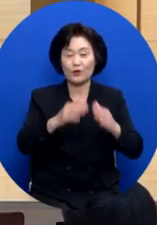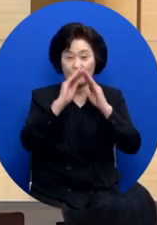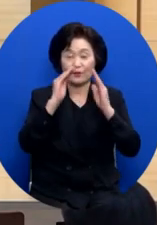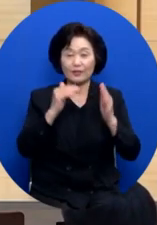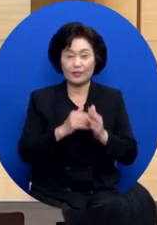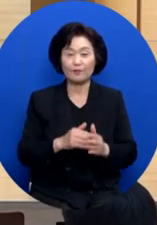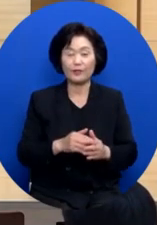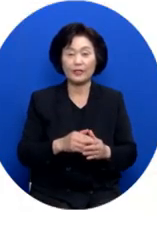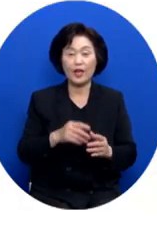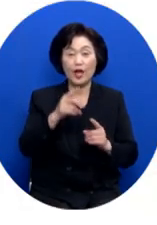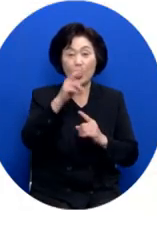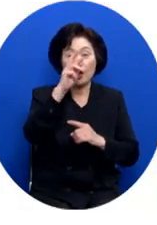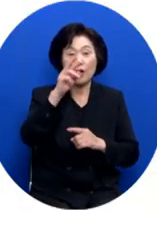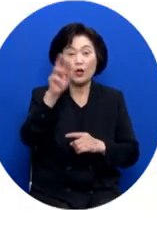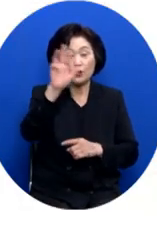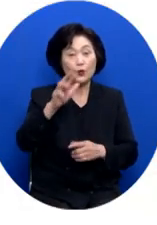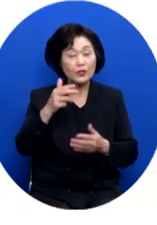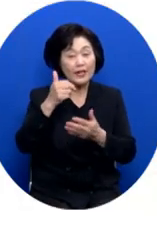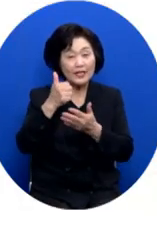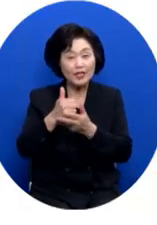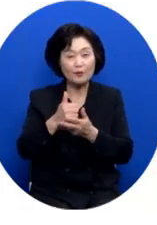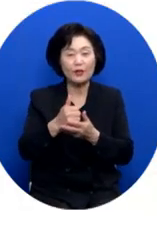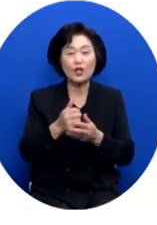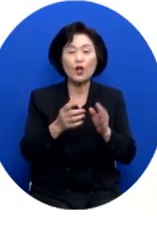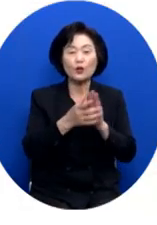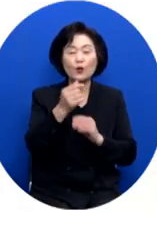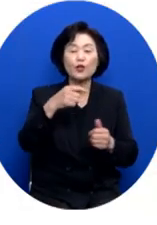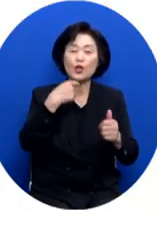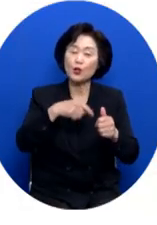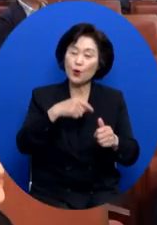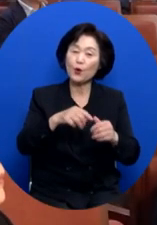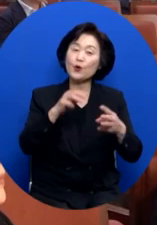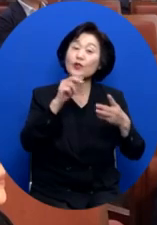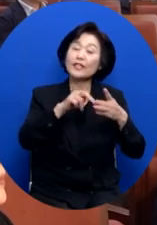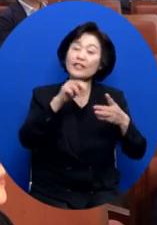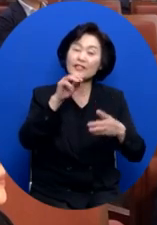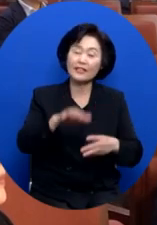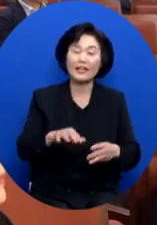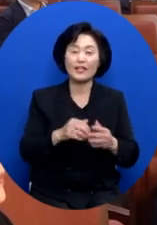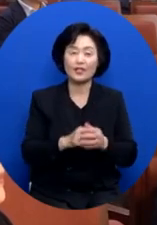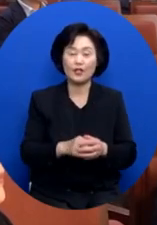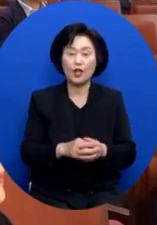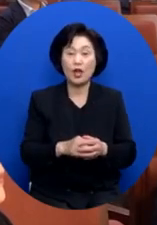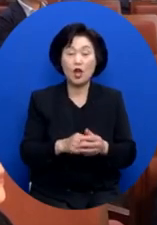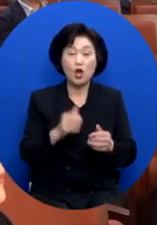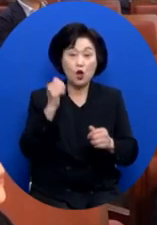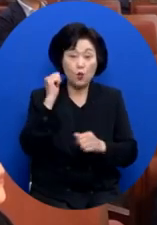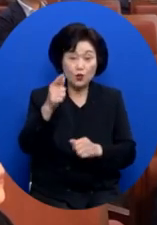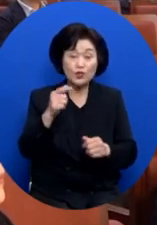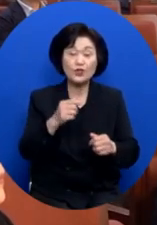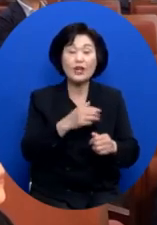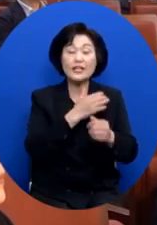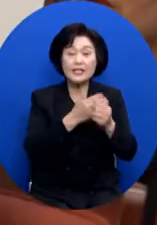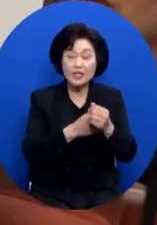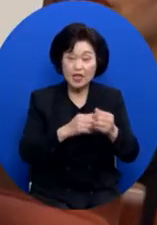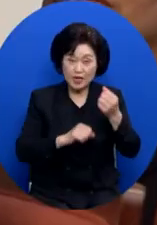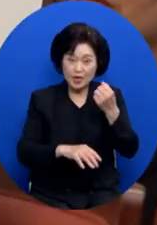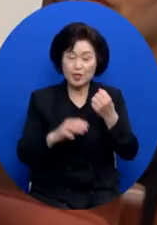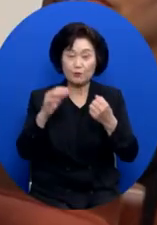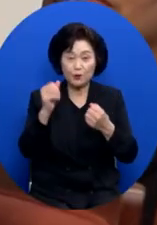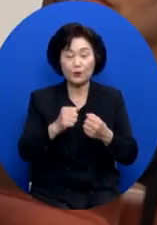총신대 박성규 총장은 서울통일교육센터는 지난 2년 동안의 우수한 실적을 바탕으로 올해